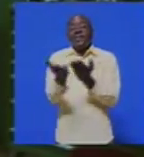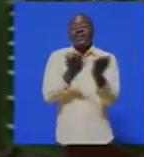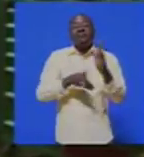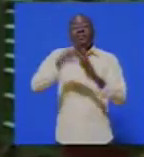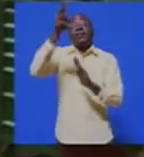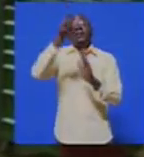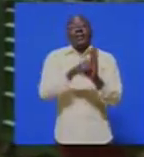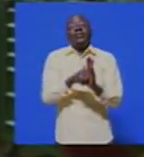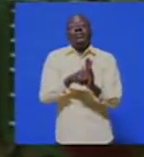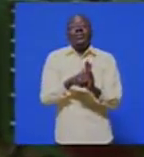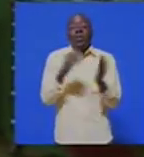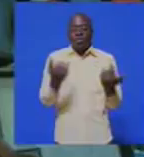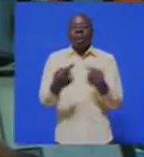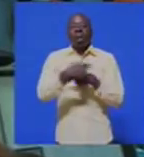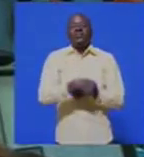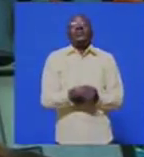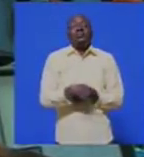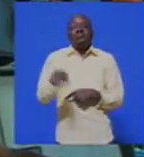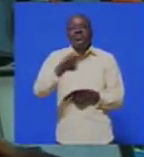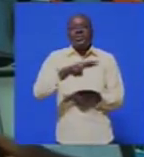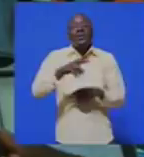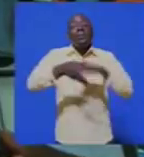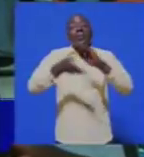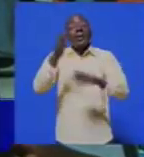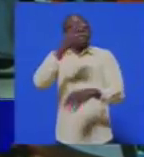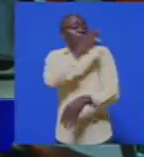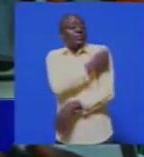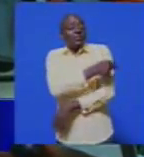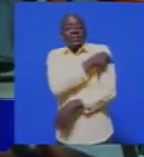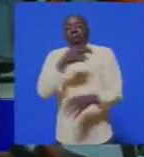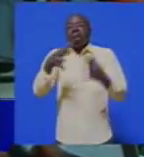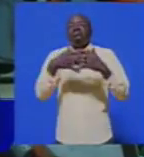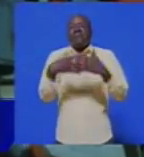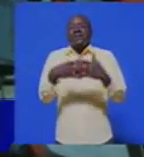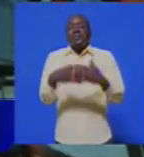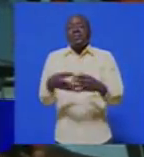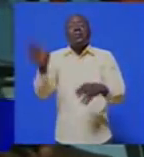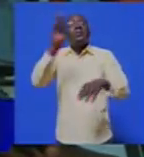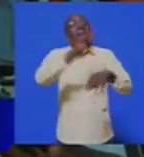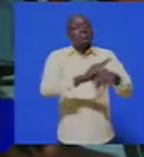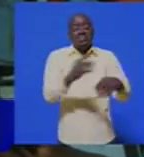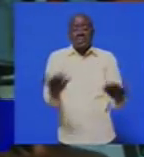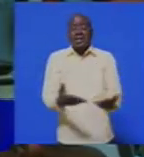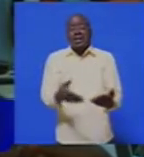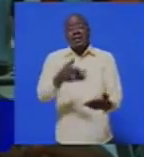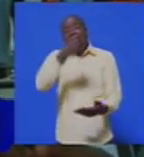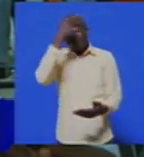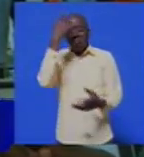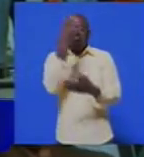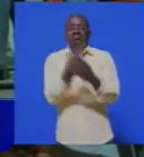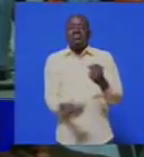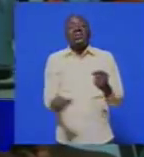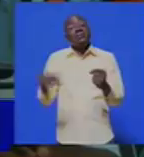développement. Aujourd'hui, vous allez dans les hôpitaux, vous avez des appareils qui sont déposés par-ci, par-là, tout simplement par manque de